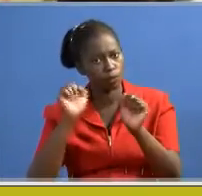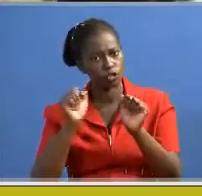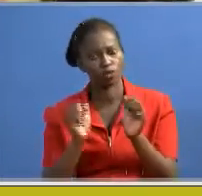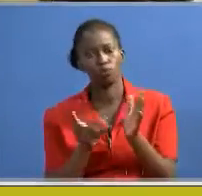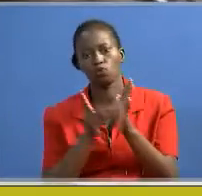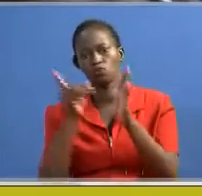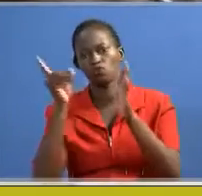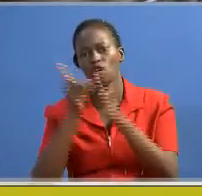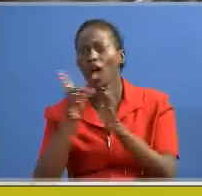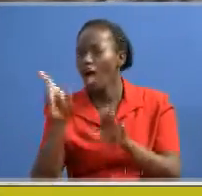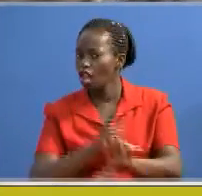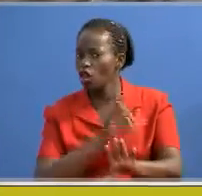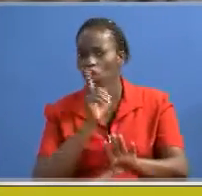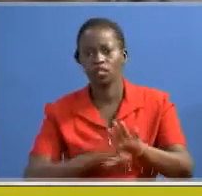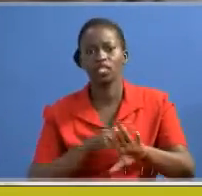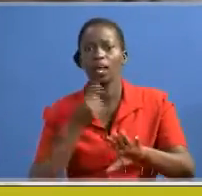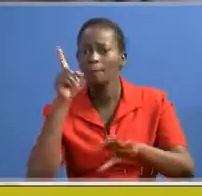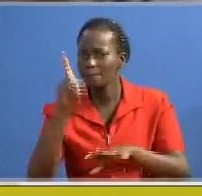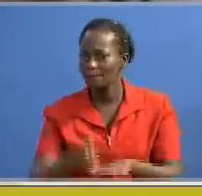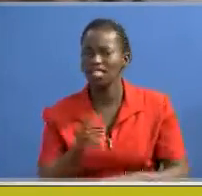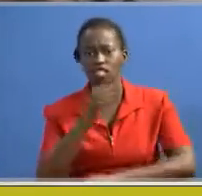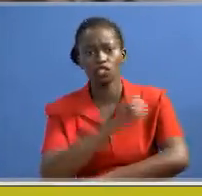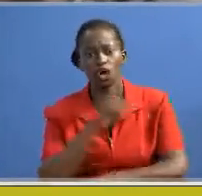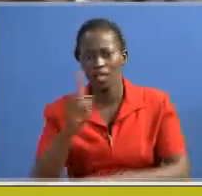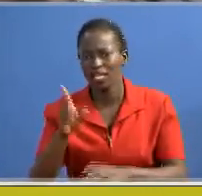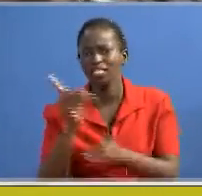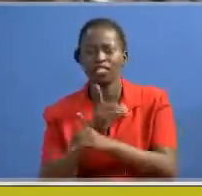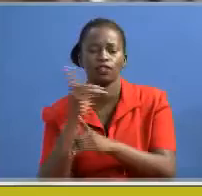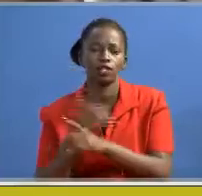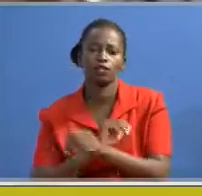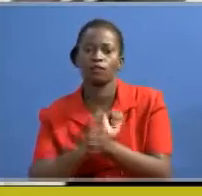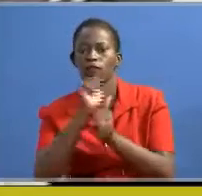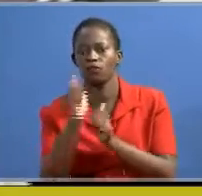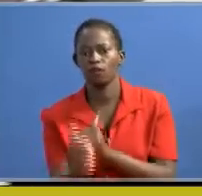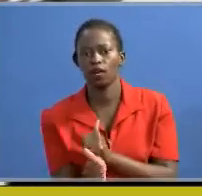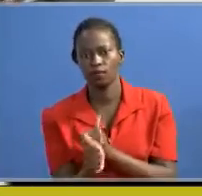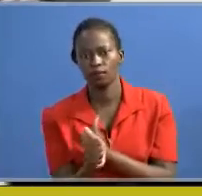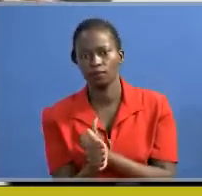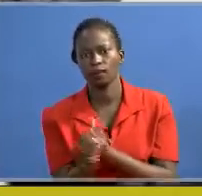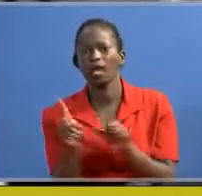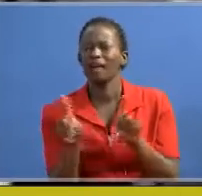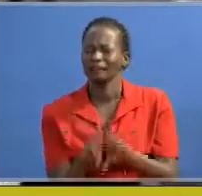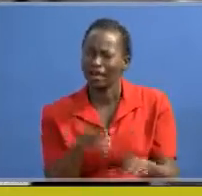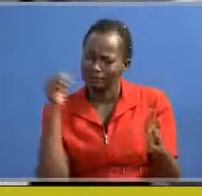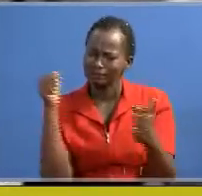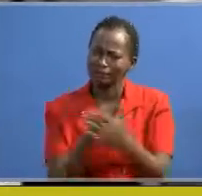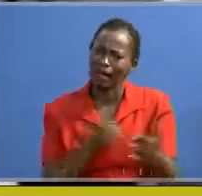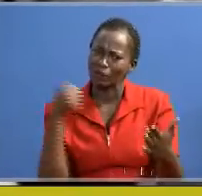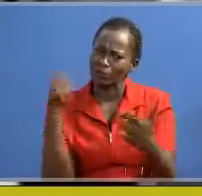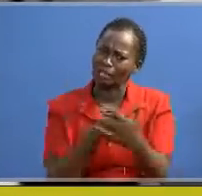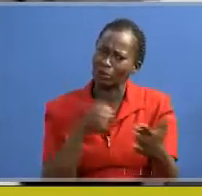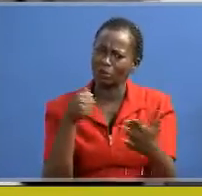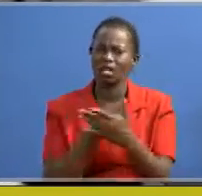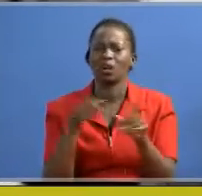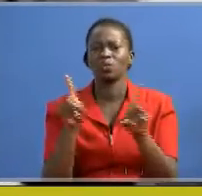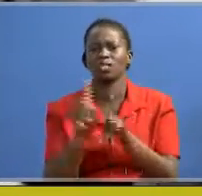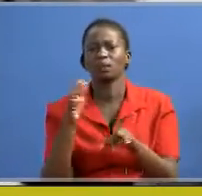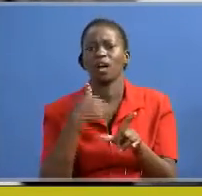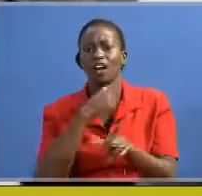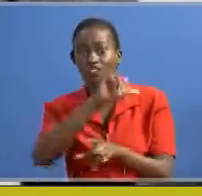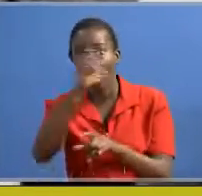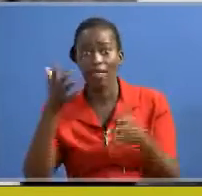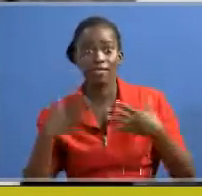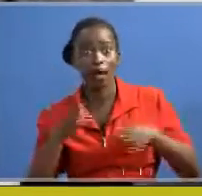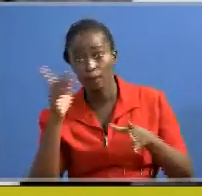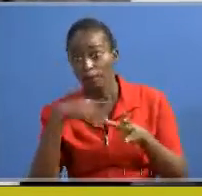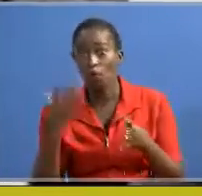masafa marefu inayowalazimu wanafunzi wanaosomea maeneo ya mbali. Ngangana, tunangangana, mpaka tunaona hata wakati wa mchango, watu wenye